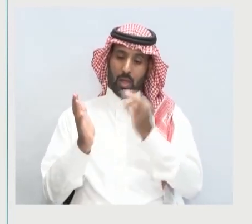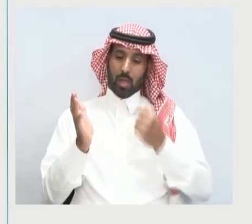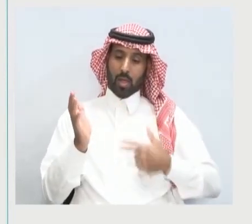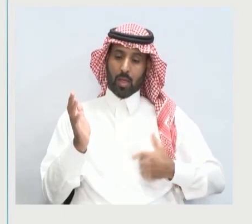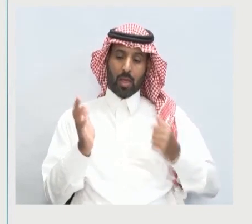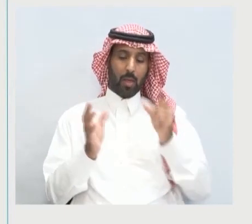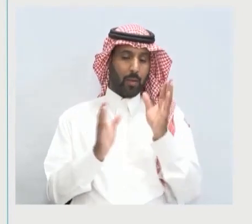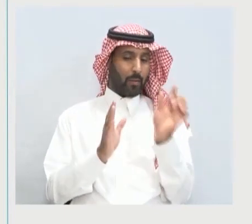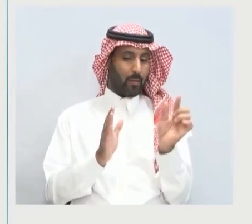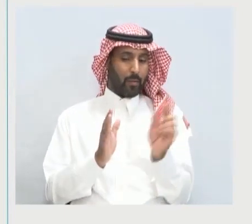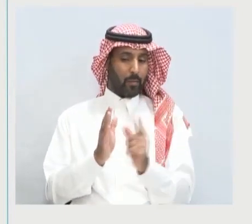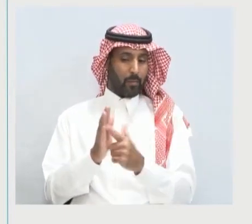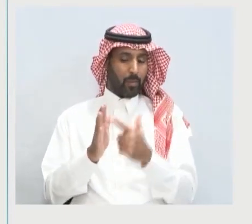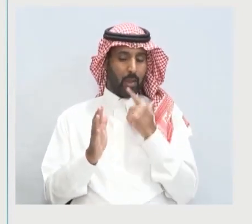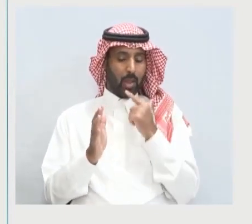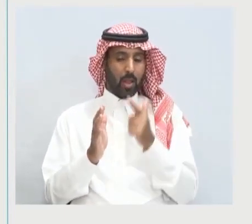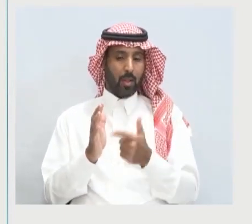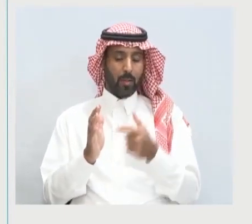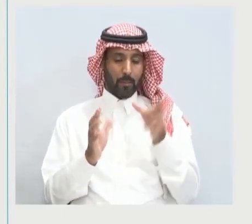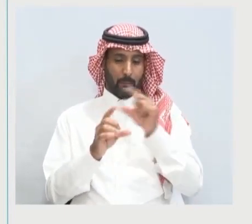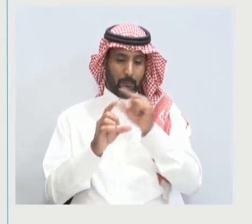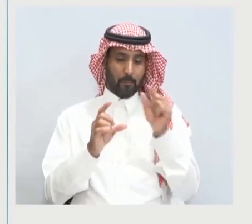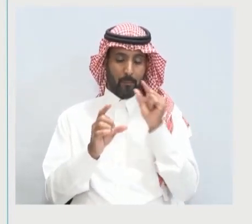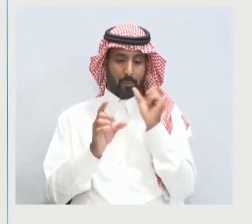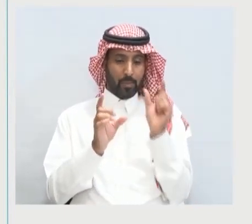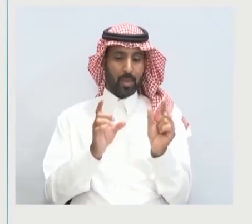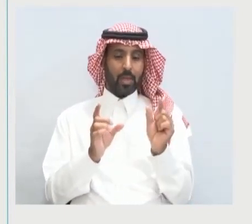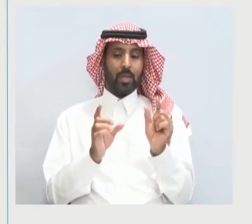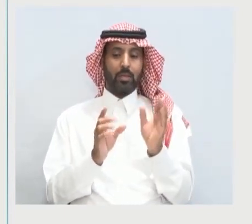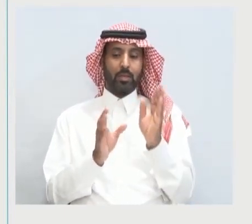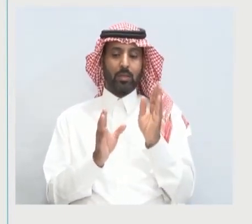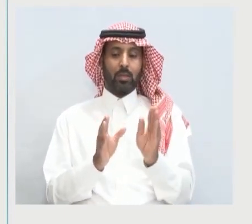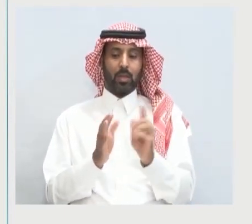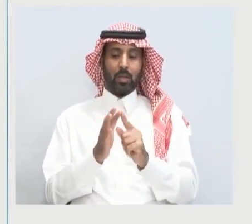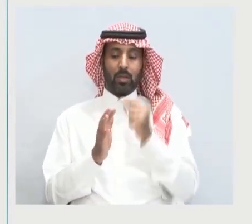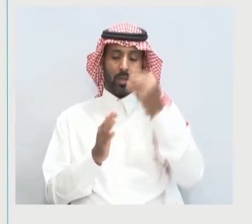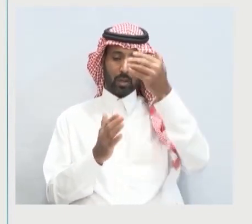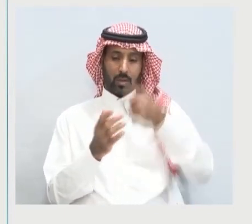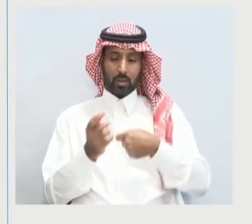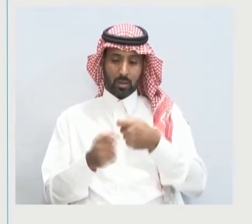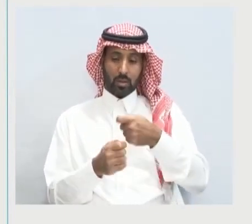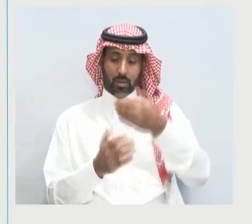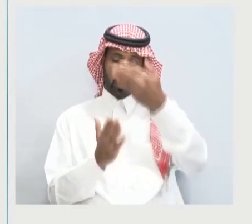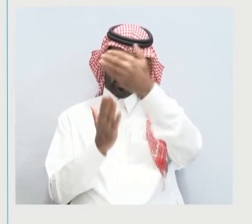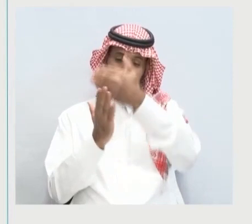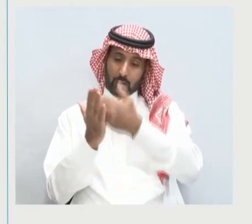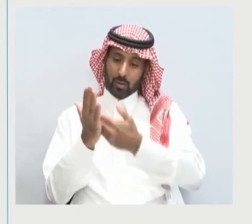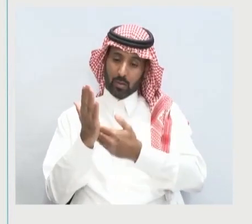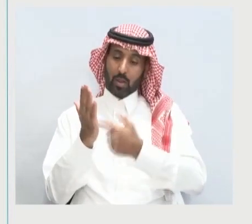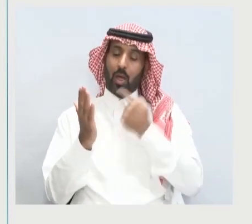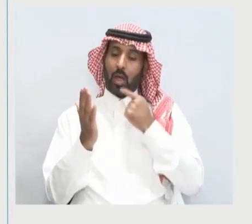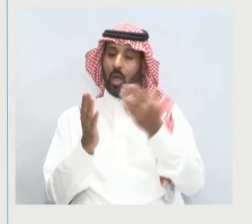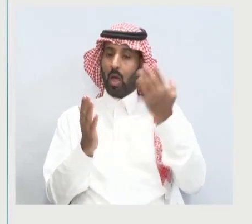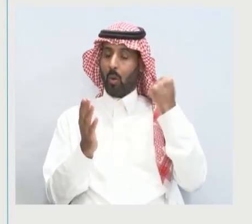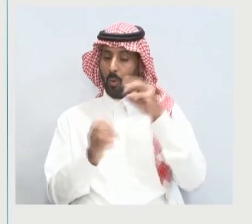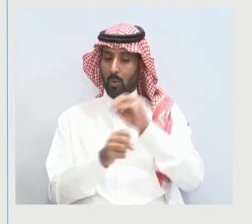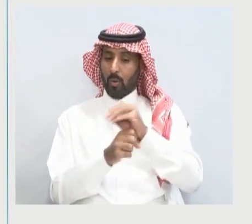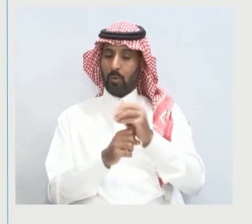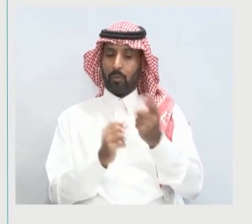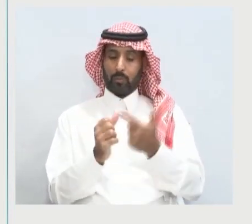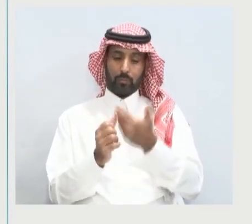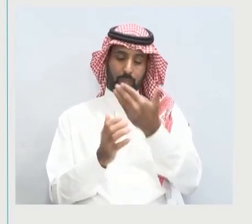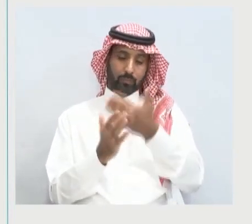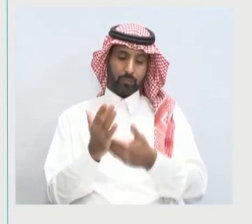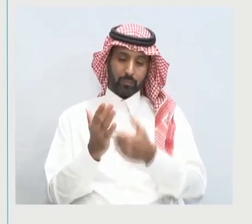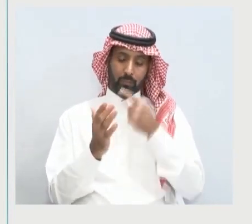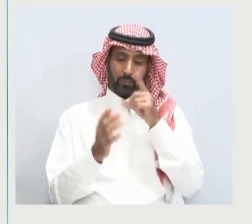الملف في خانه اسم الملف وليكن قائمه التسوق كما ذكرنا في المثال ومن ثم